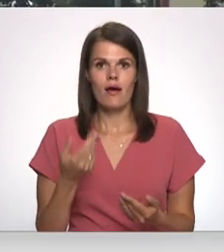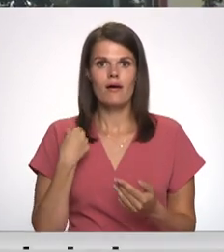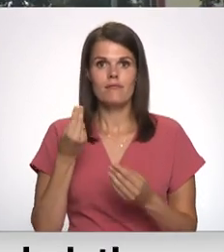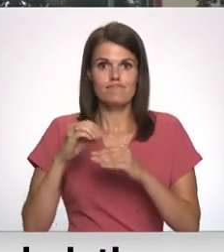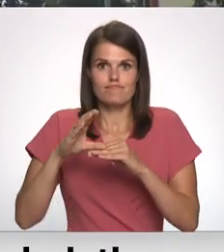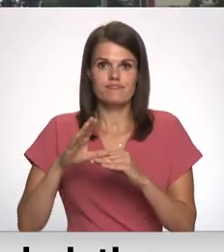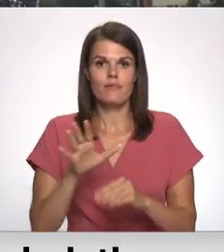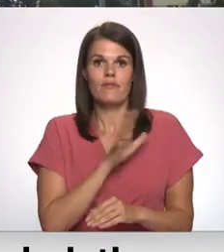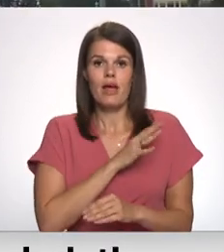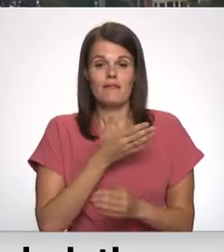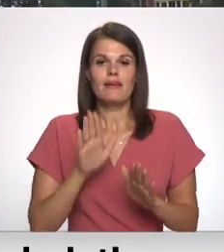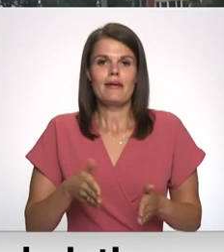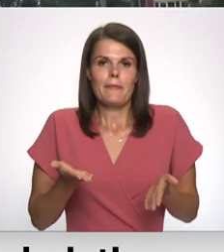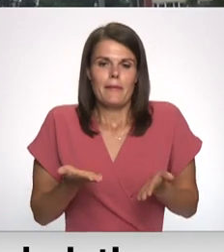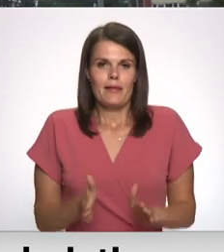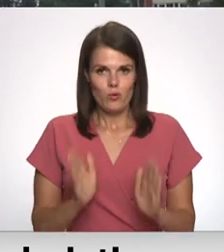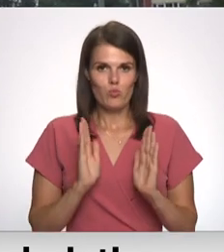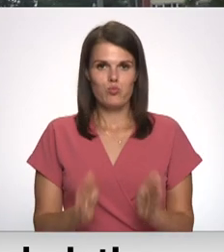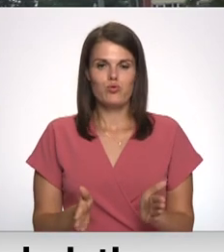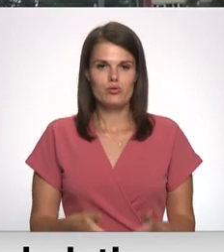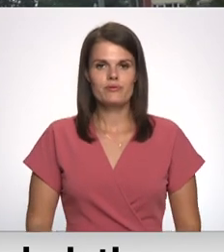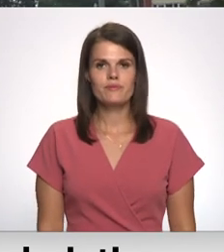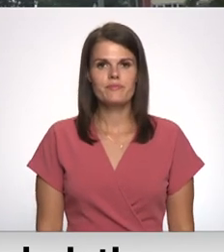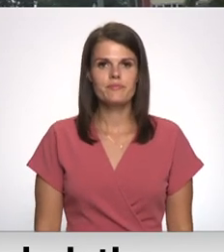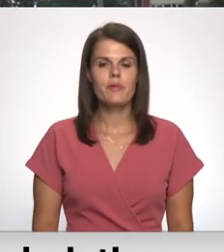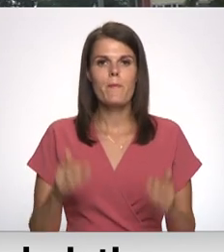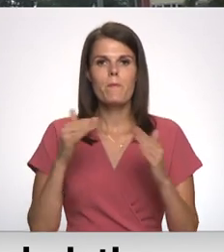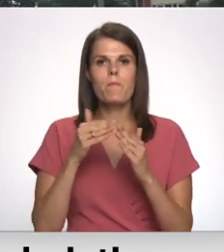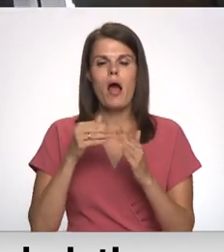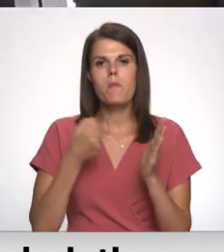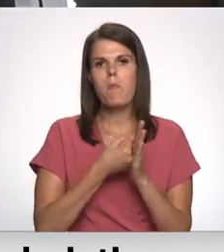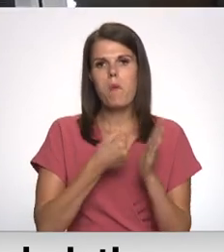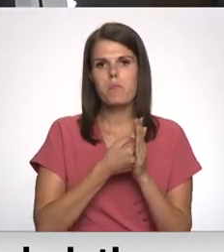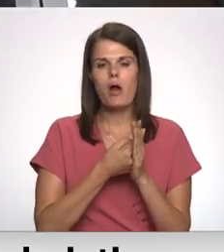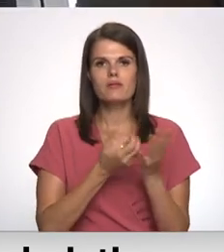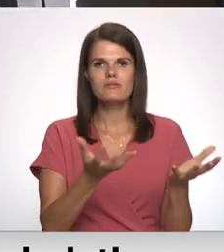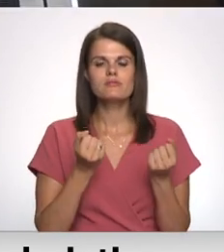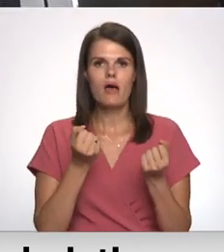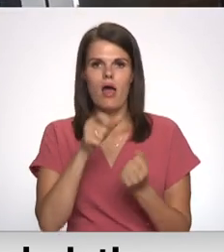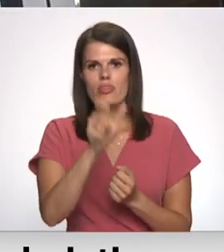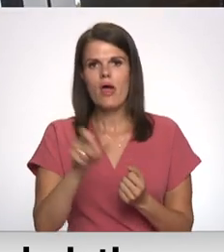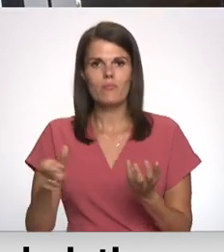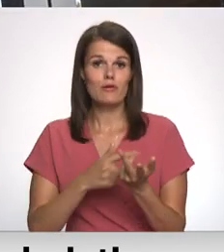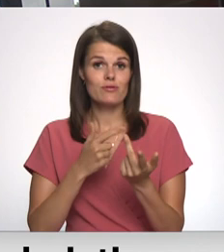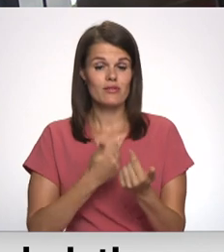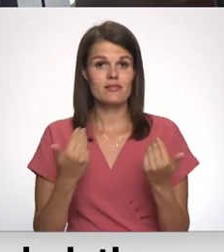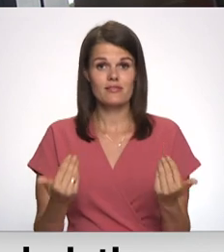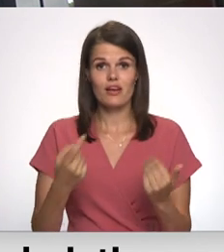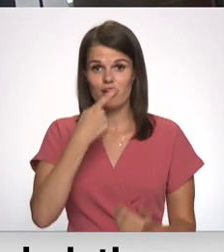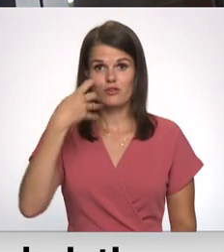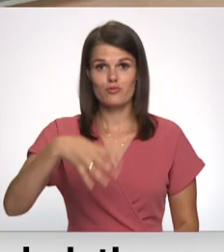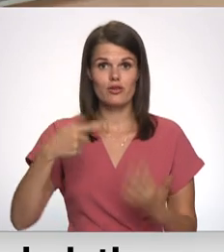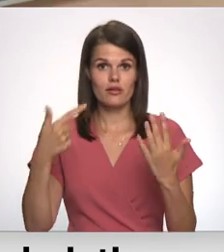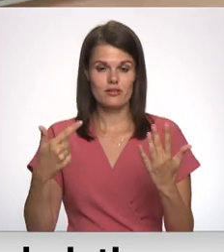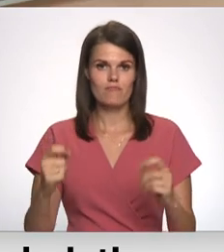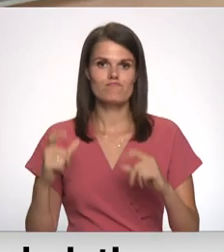kā. Tievēsim. Pašvaldībā prognozēja, ka mājokļu pabalsts saņēmēju skaits no pašreizējiem 147